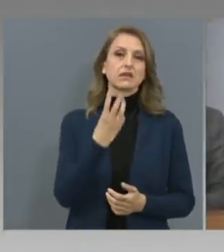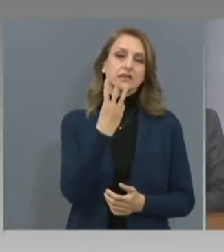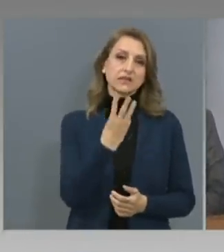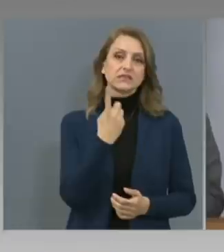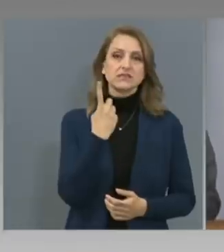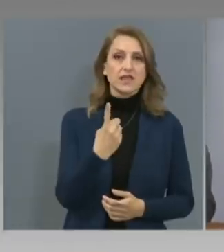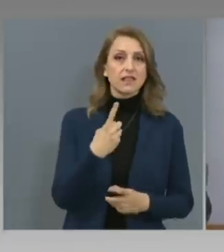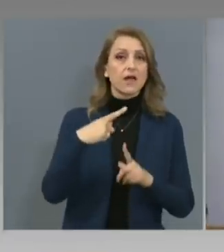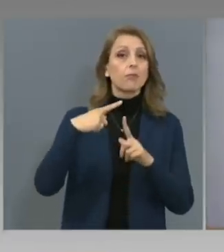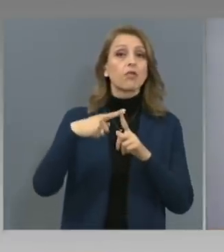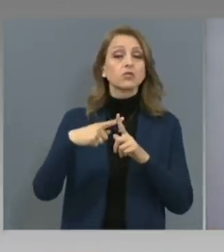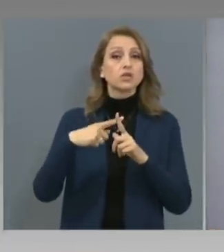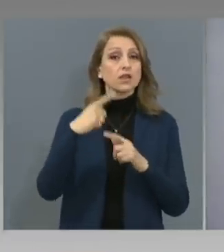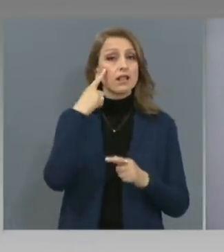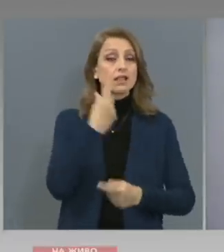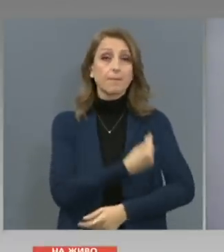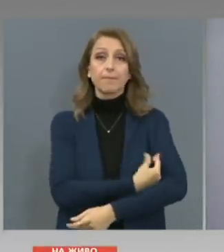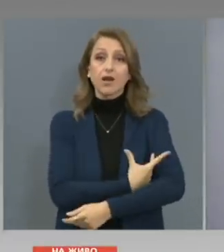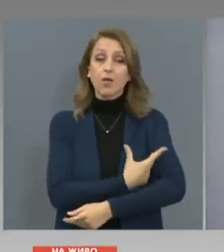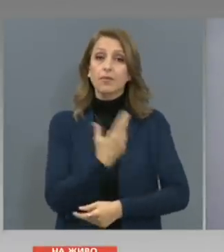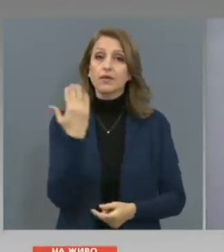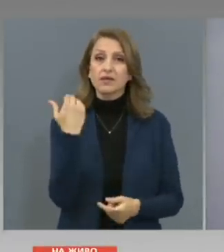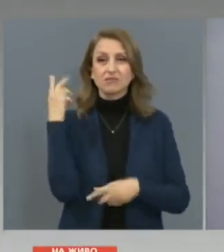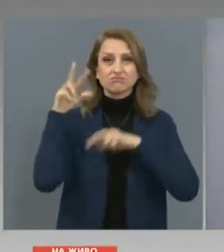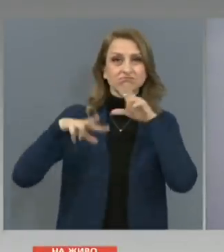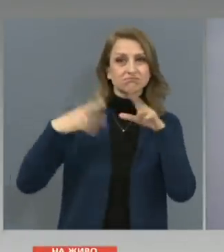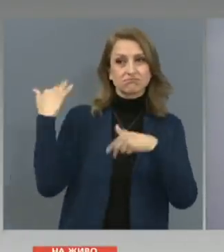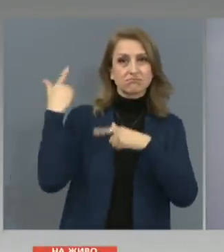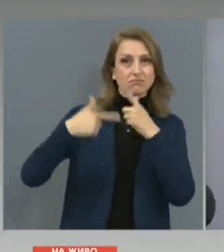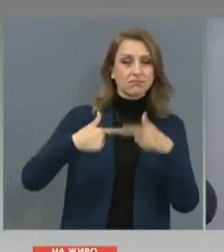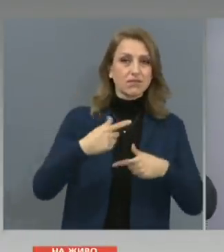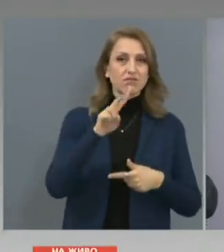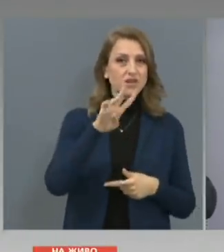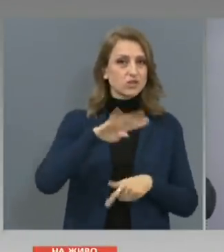31 са положителните проби за изминалото денонощие.